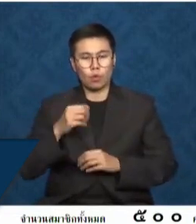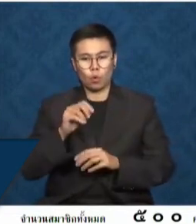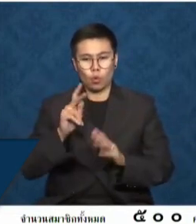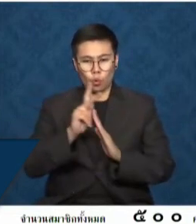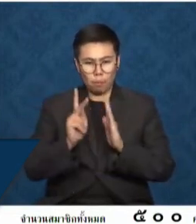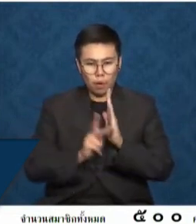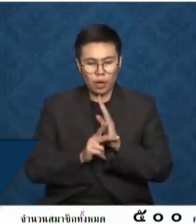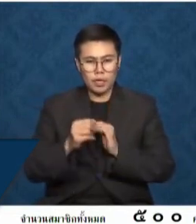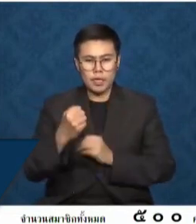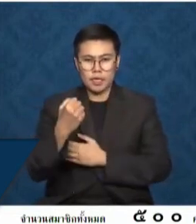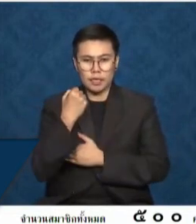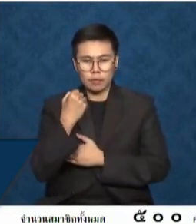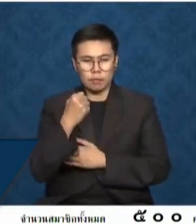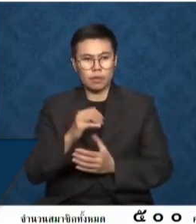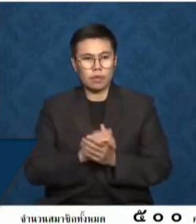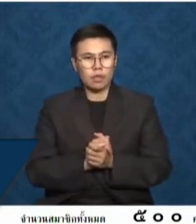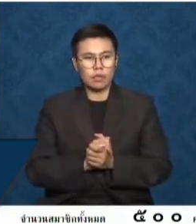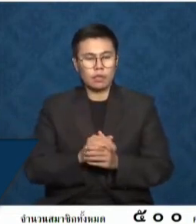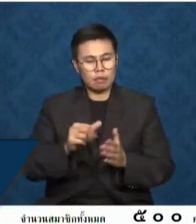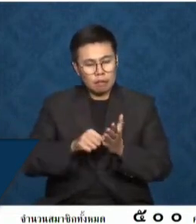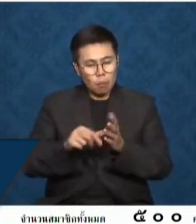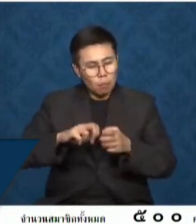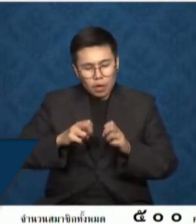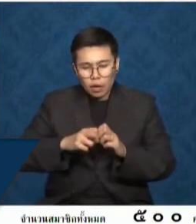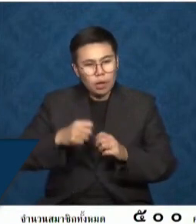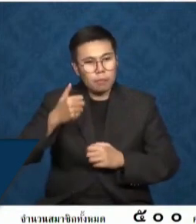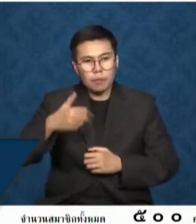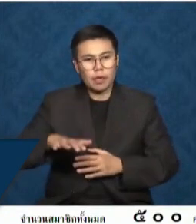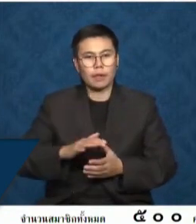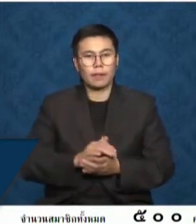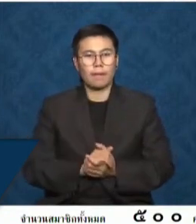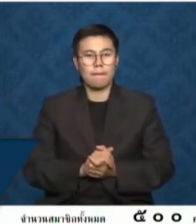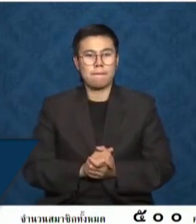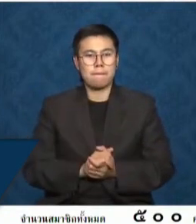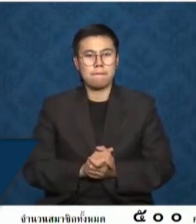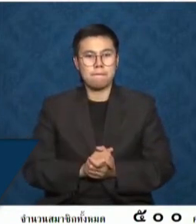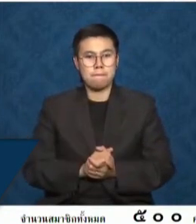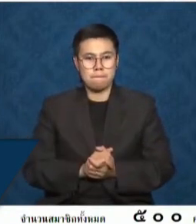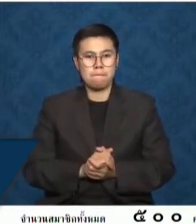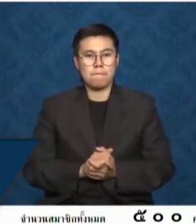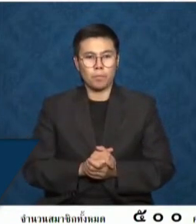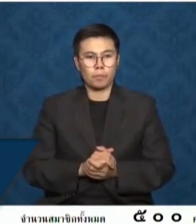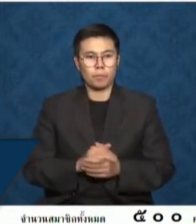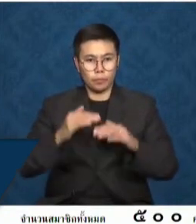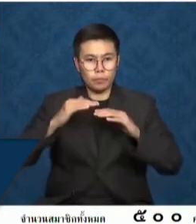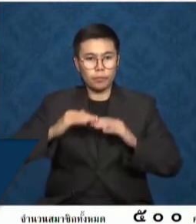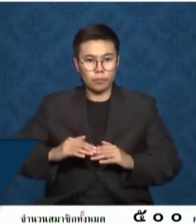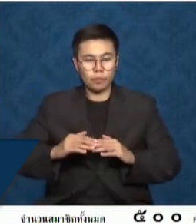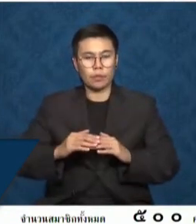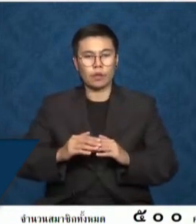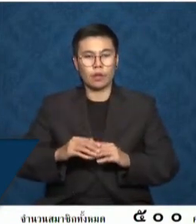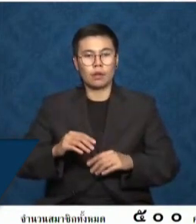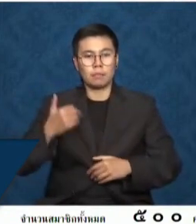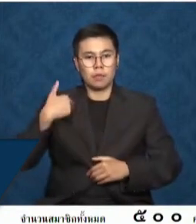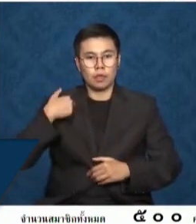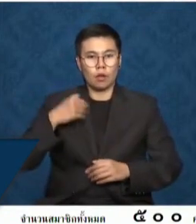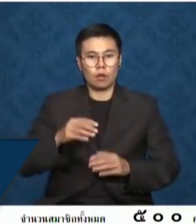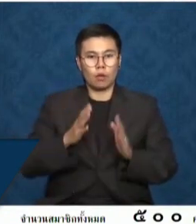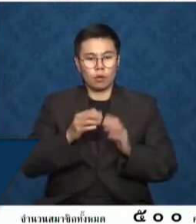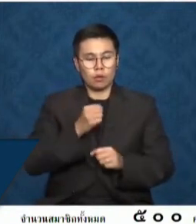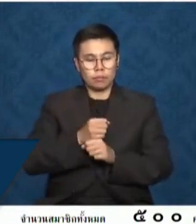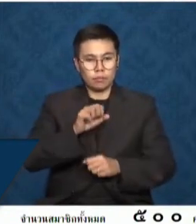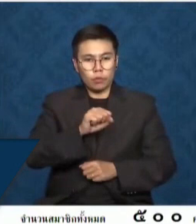หรือเกินสัดส่วนก็ไม่อาจแก้ไขปัญหาได้เช่นเดียวกันเรื่องต่อมาค่ะท่านประธานสิ่งที่นักการเมืองอย่าง